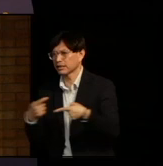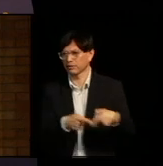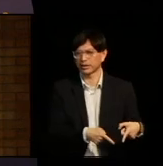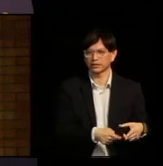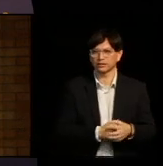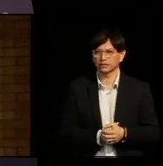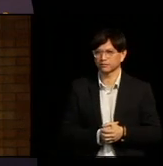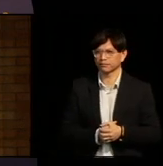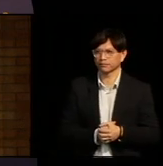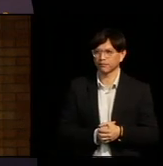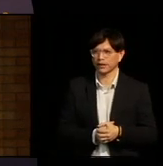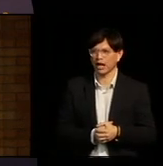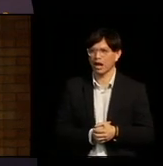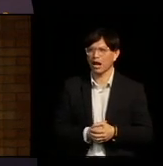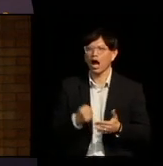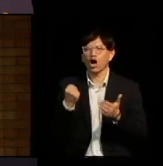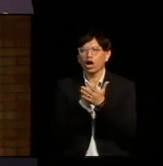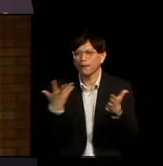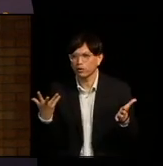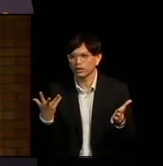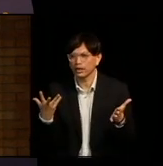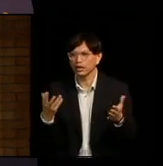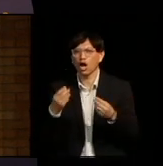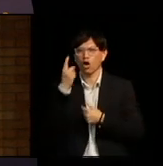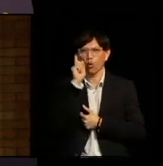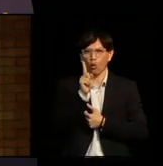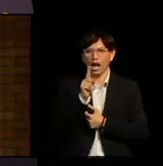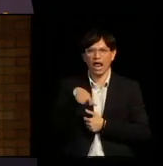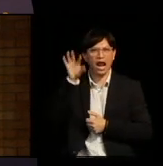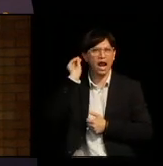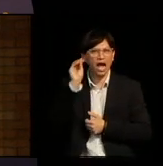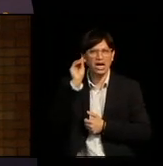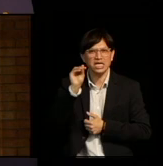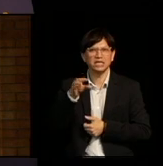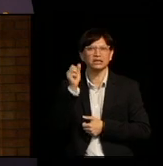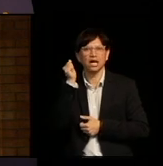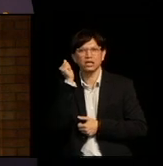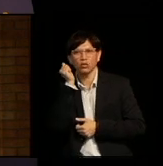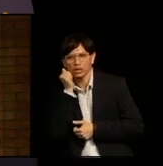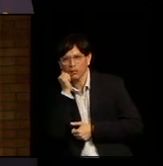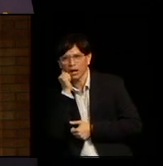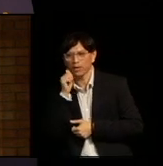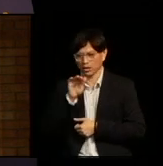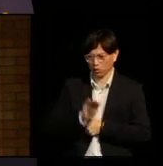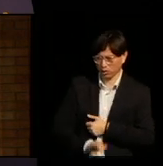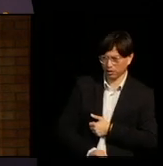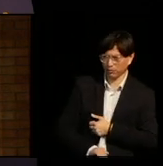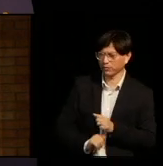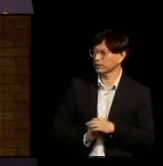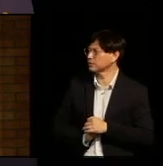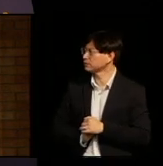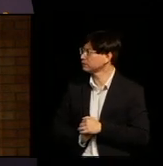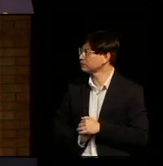ma la cosa che ci ha colpito era proprio la richiesta di questa mamma per questa bambina